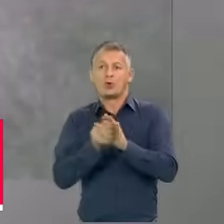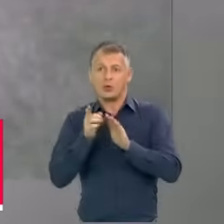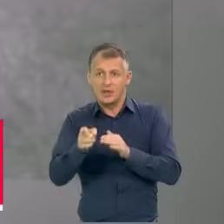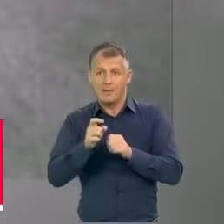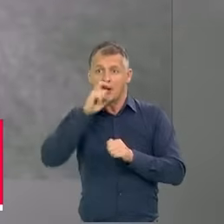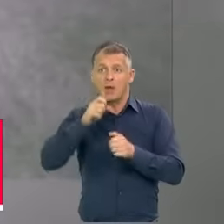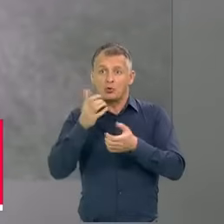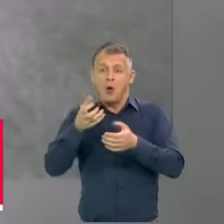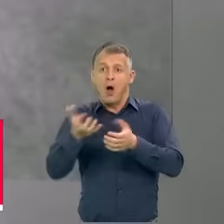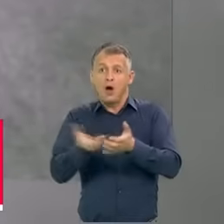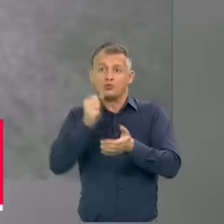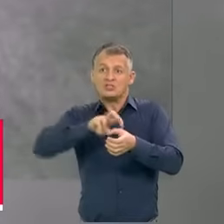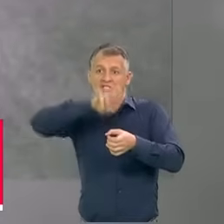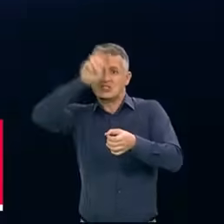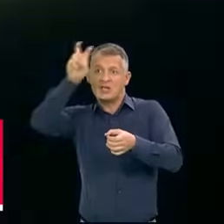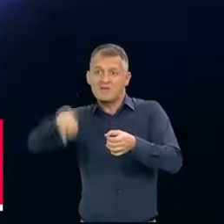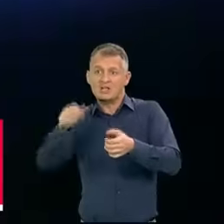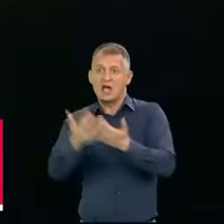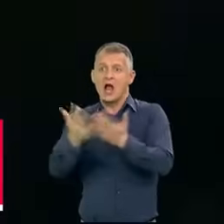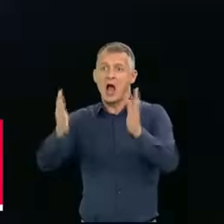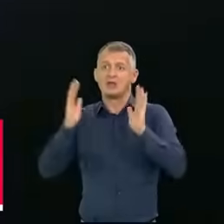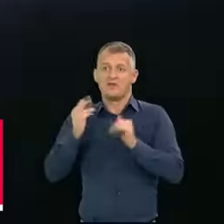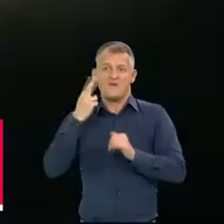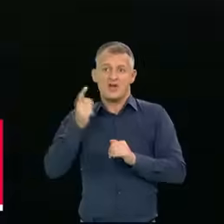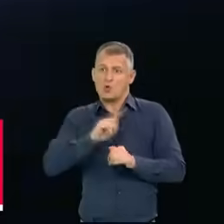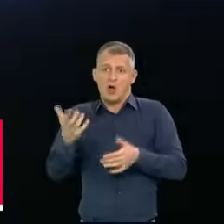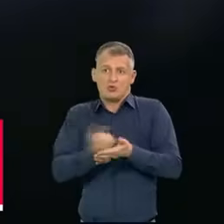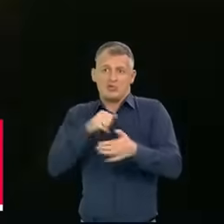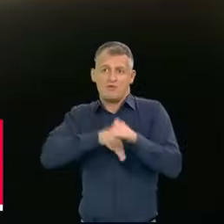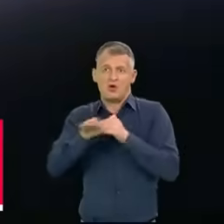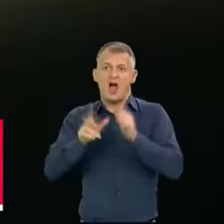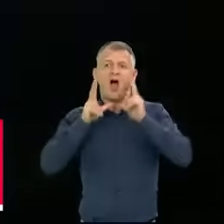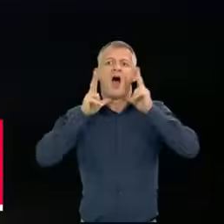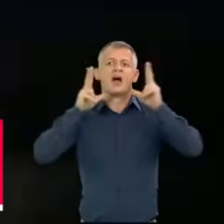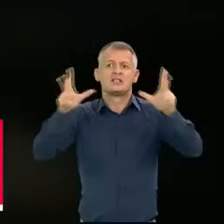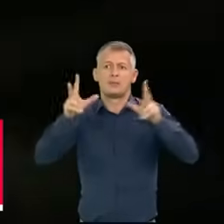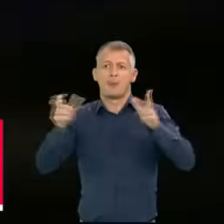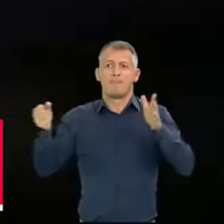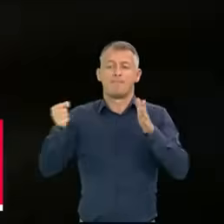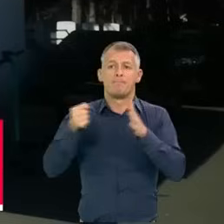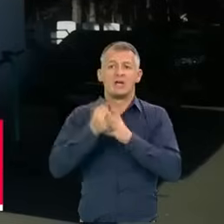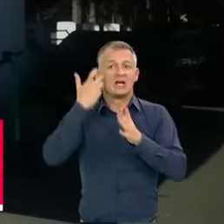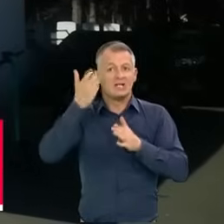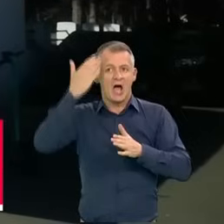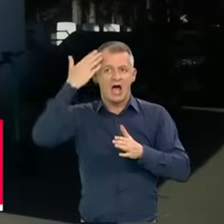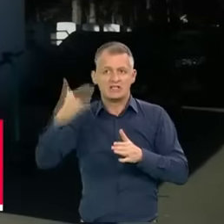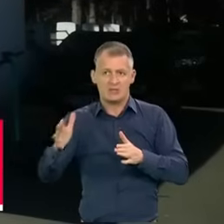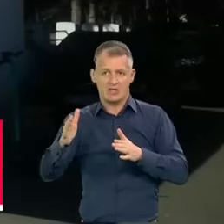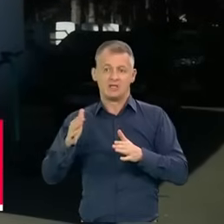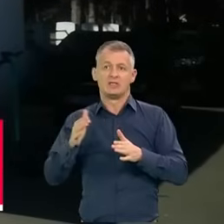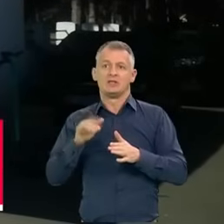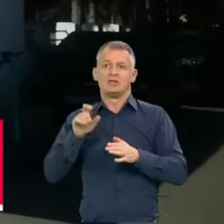sară un gard și s a salvat însă fata nu a reușit să fugă de animal și a țipat până a scăpat din ghearele Ursului cele două persoane